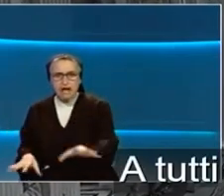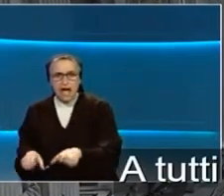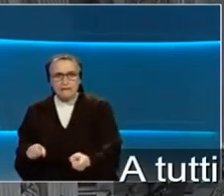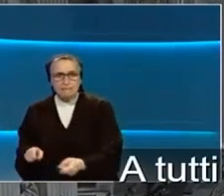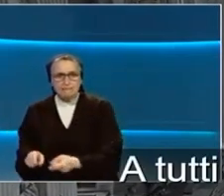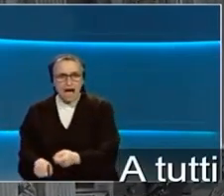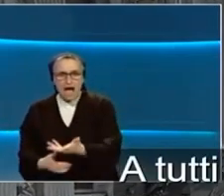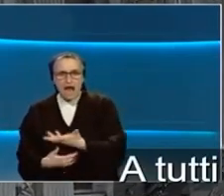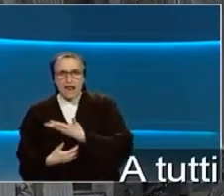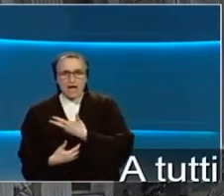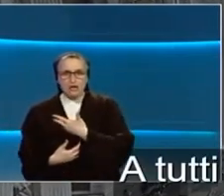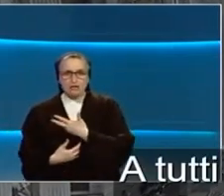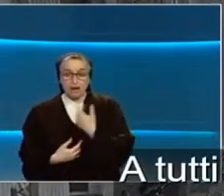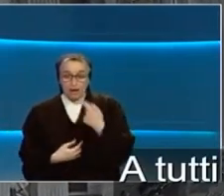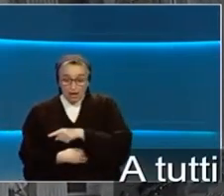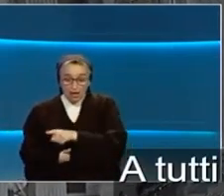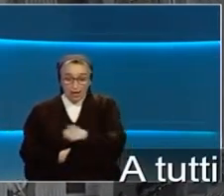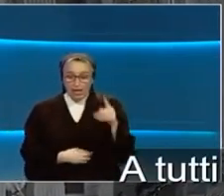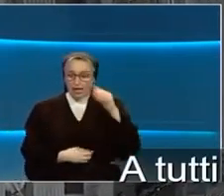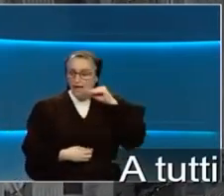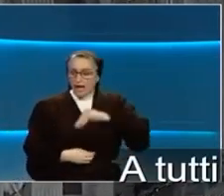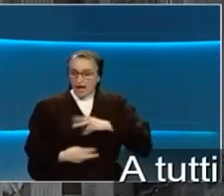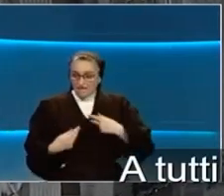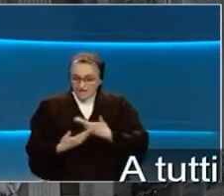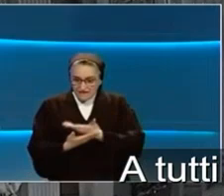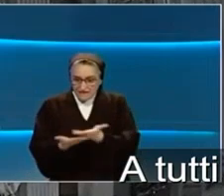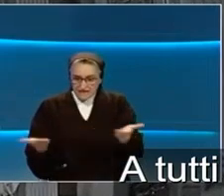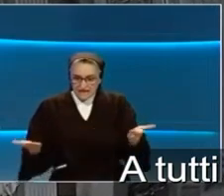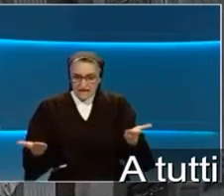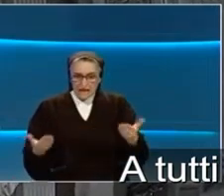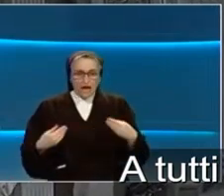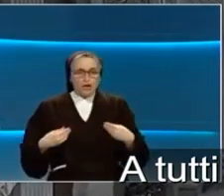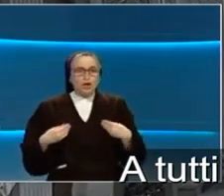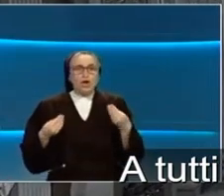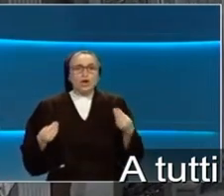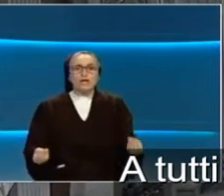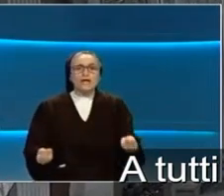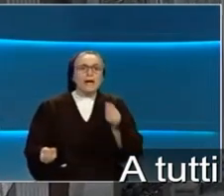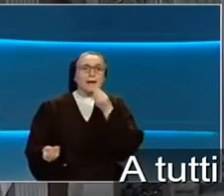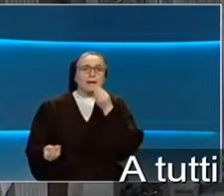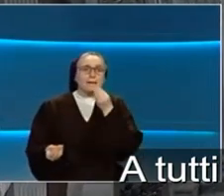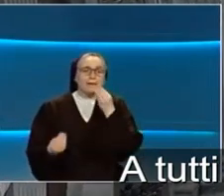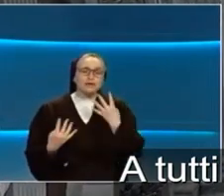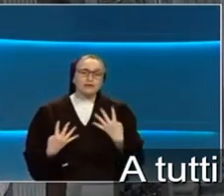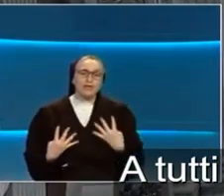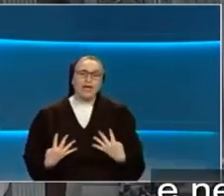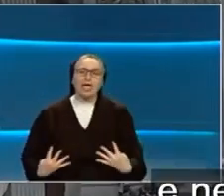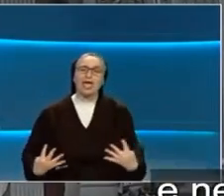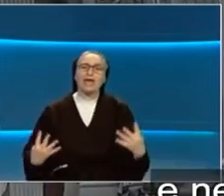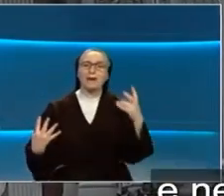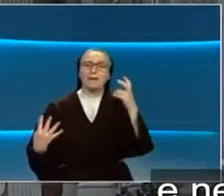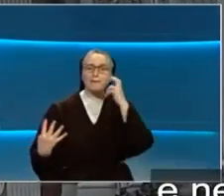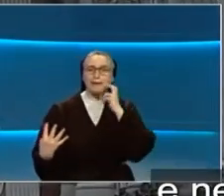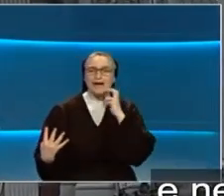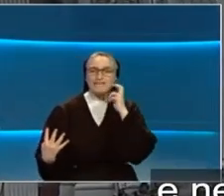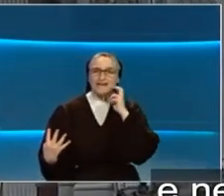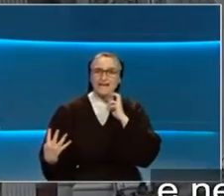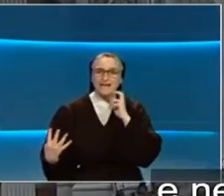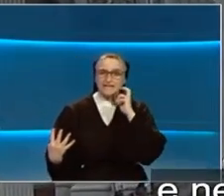sulla terra e nei quali è alito di vita, io do in cibo ogni erba